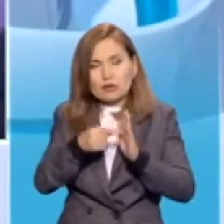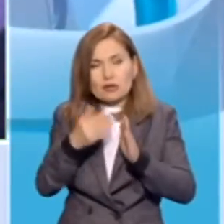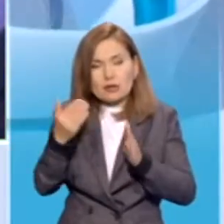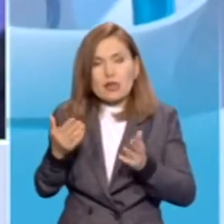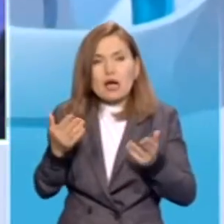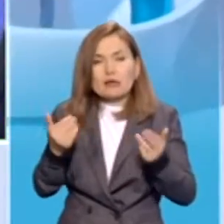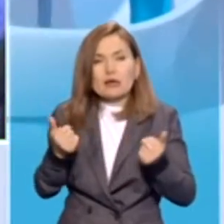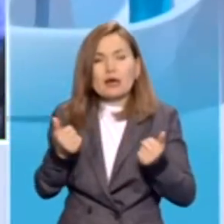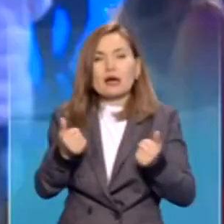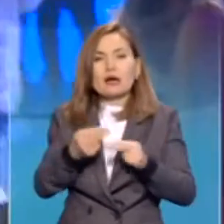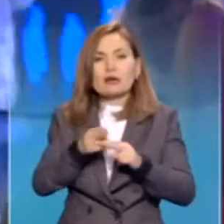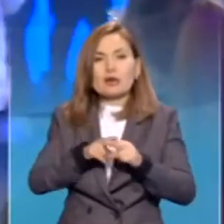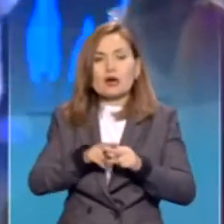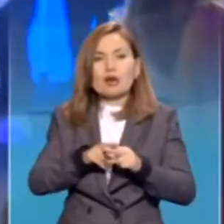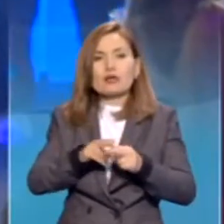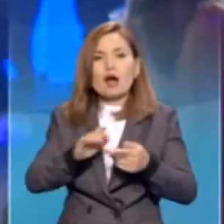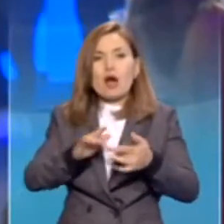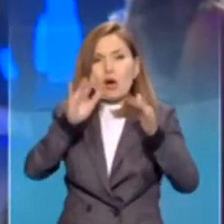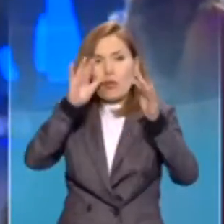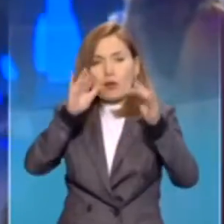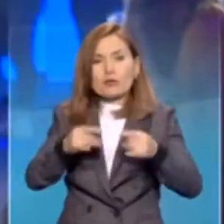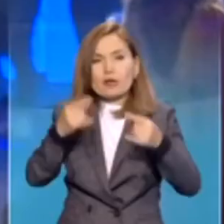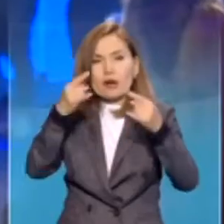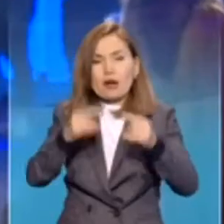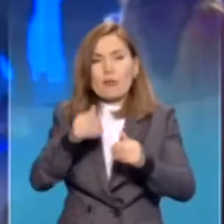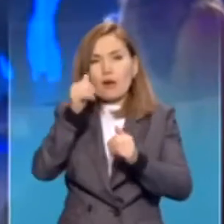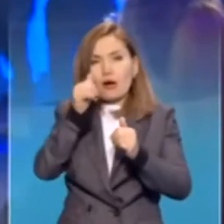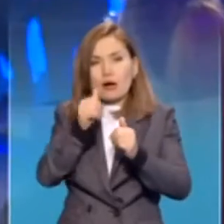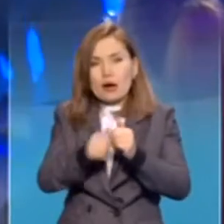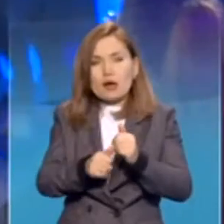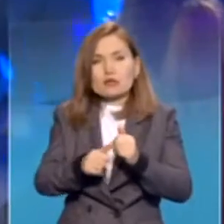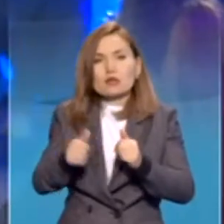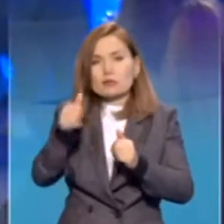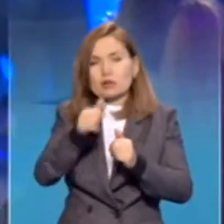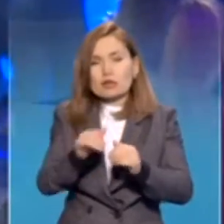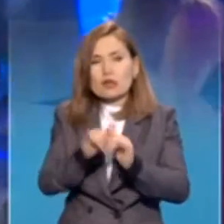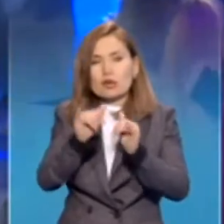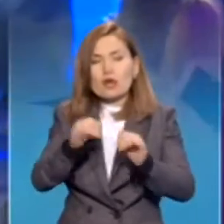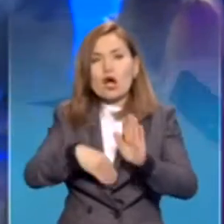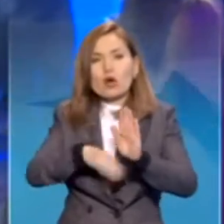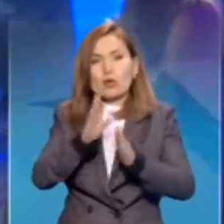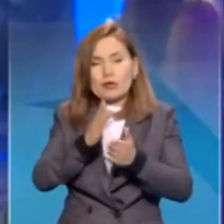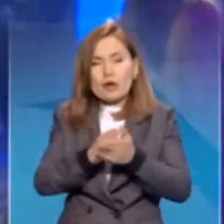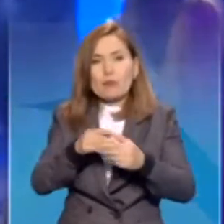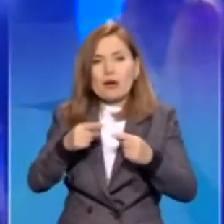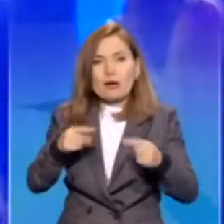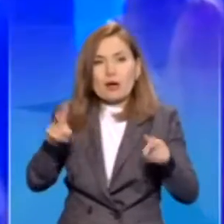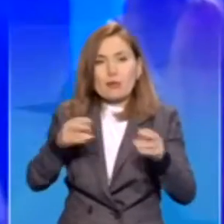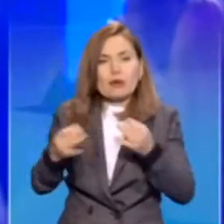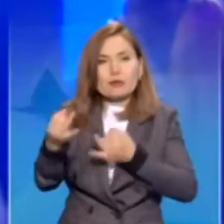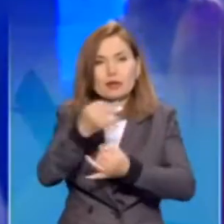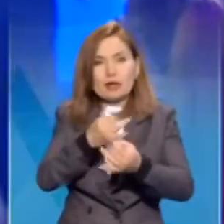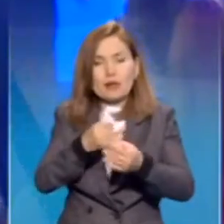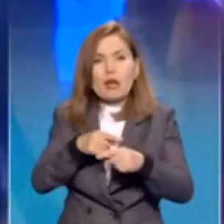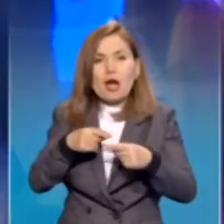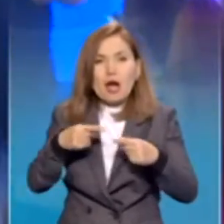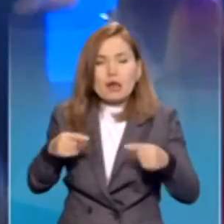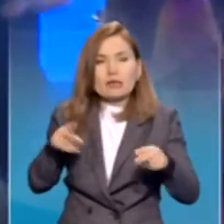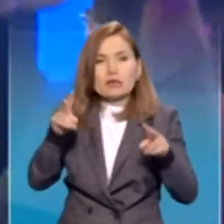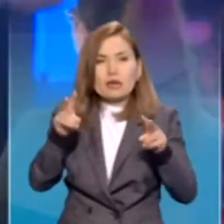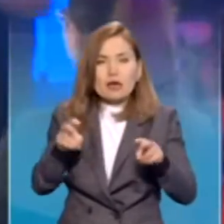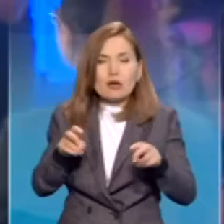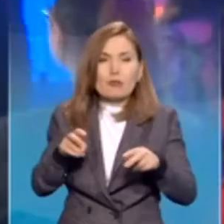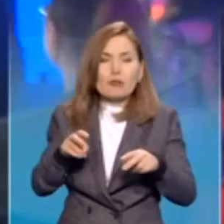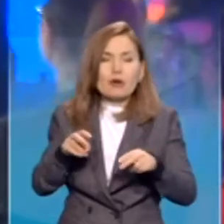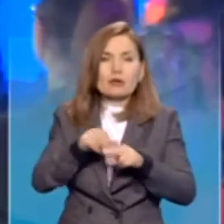Ya rahmet Gülnaz, online marafon saat ötken sayın kızıp jatır, talqılanıp jatkan taqırıptarda ər alwan, ər türlü taqırıptarda qozgalıp